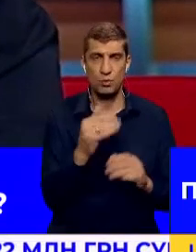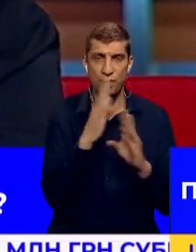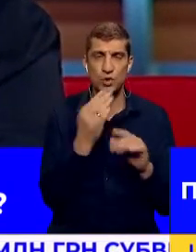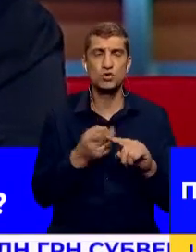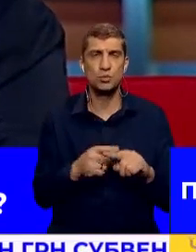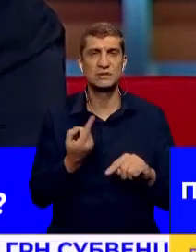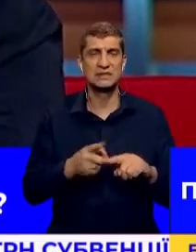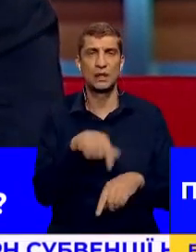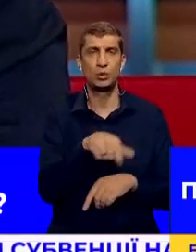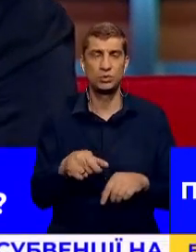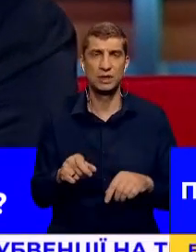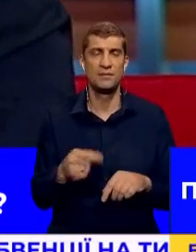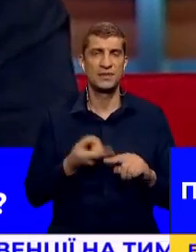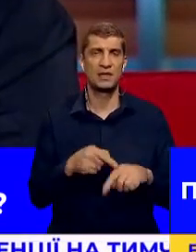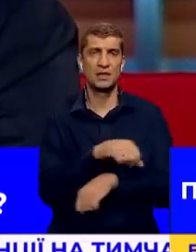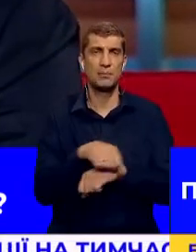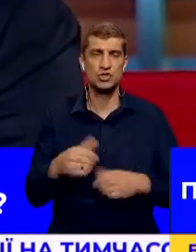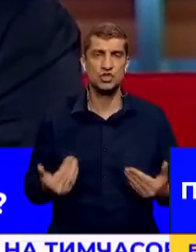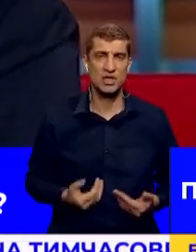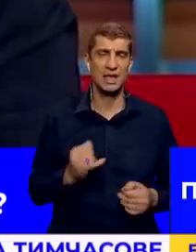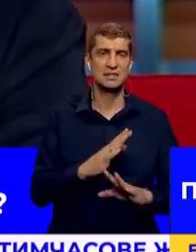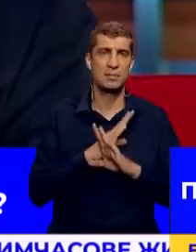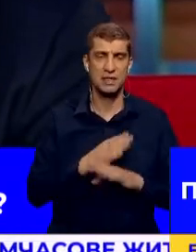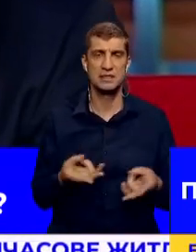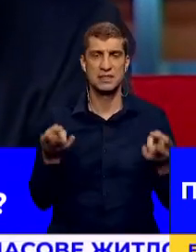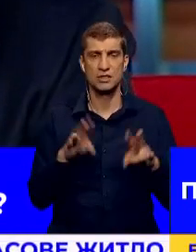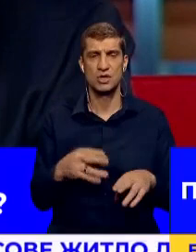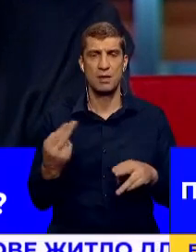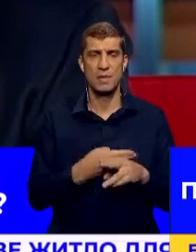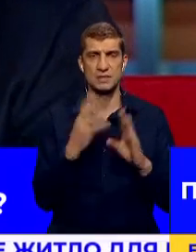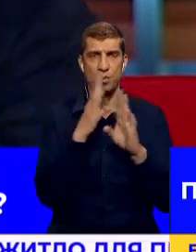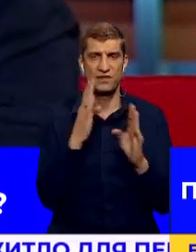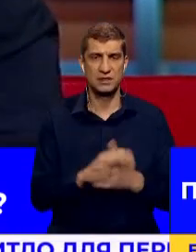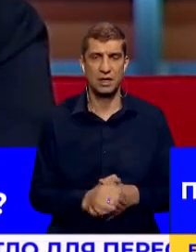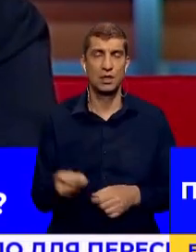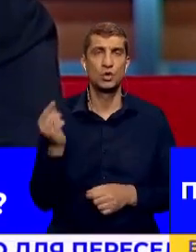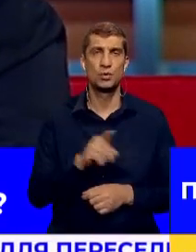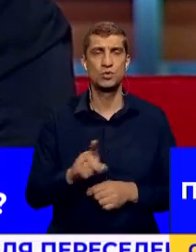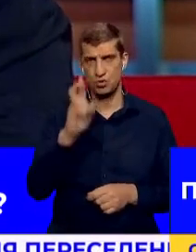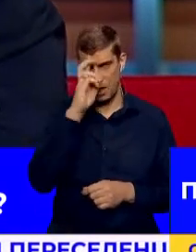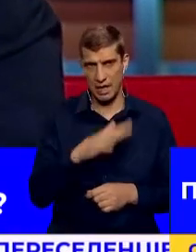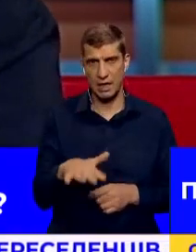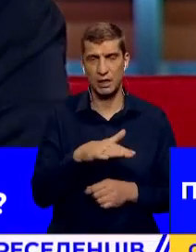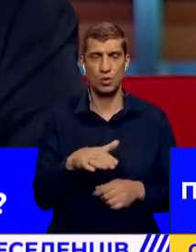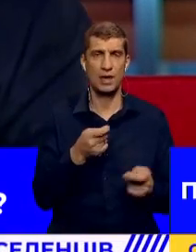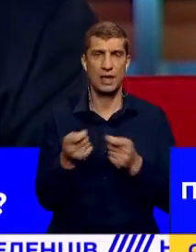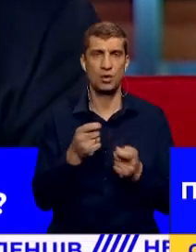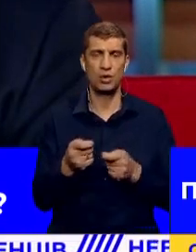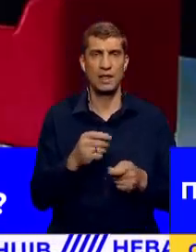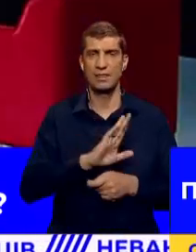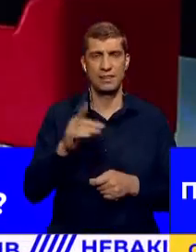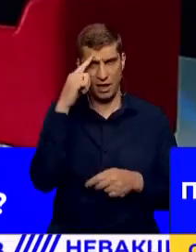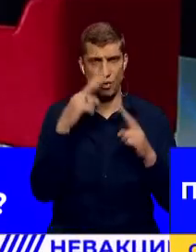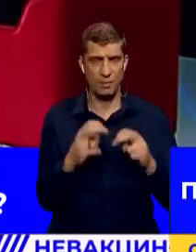ці люди, які на межі життя і смерті, залишаються без повітря? Тому що країною керують некомпетентні